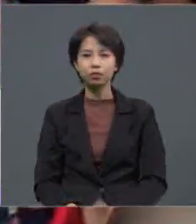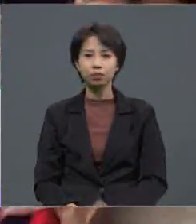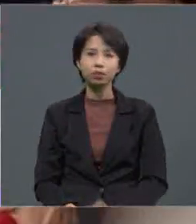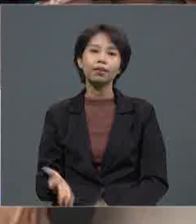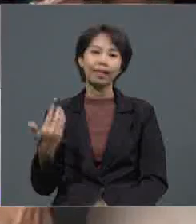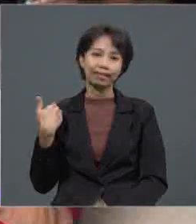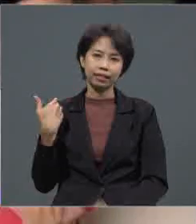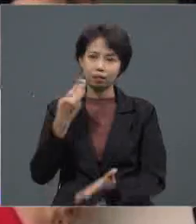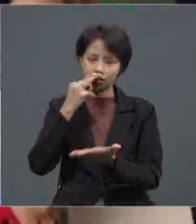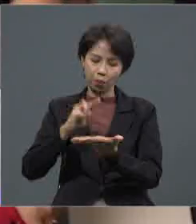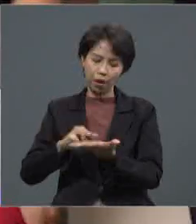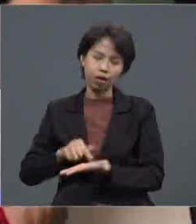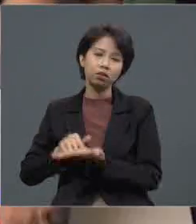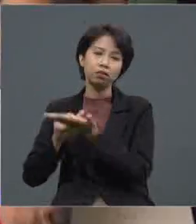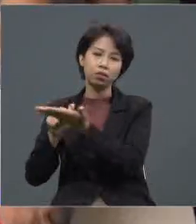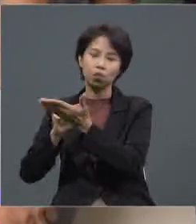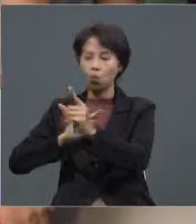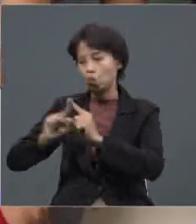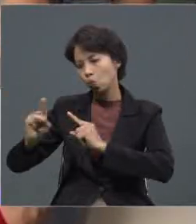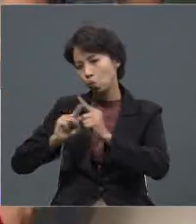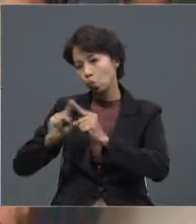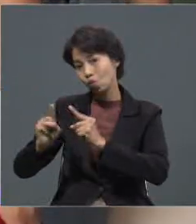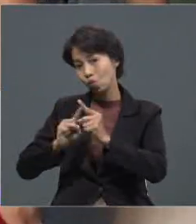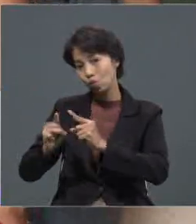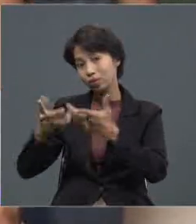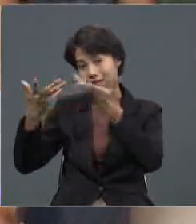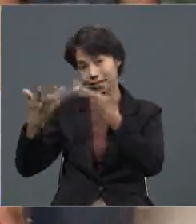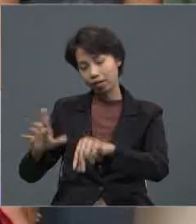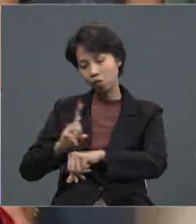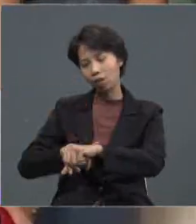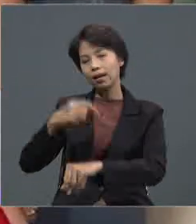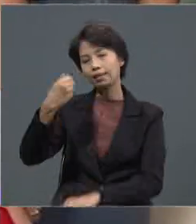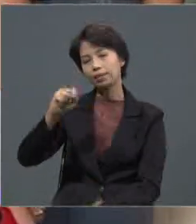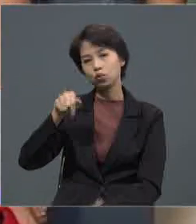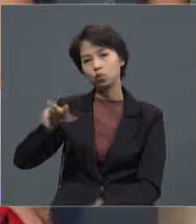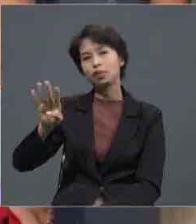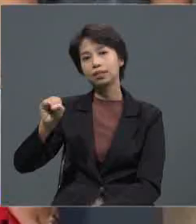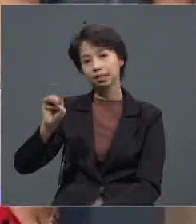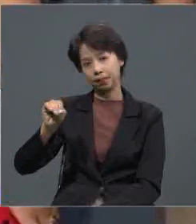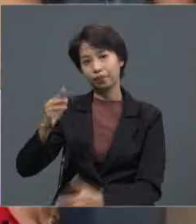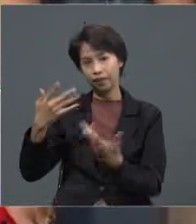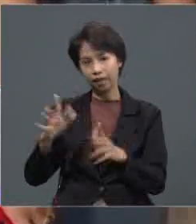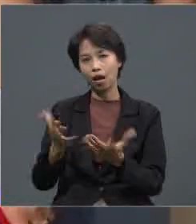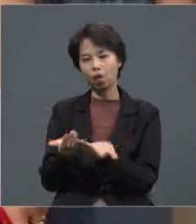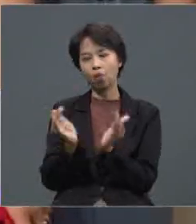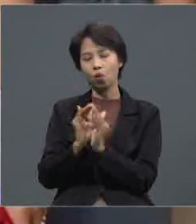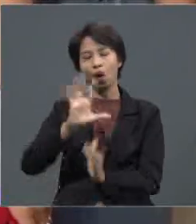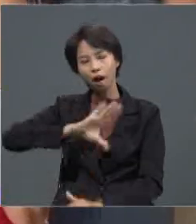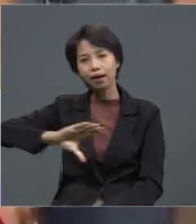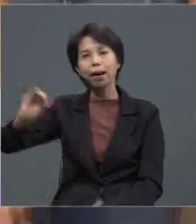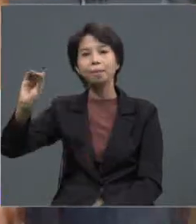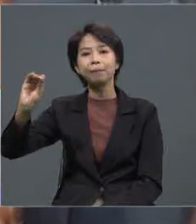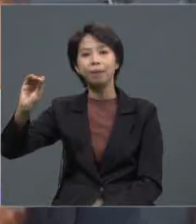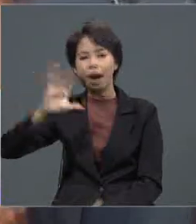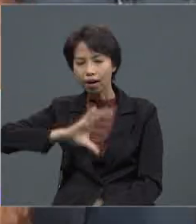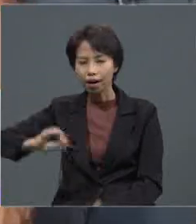ยื่นหนังสือแล้วก็มีการพูดคุยกันทั้งหมดเนี่ยเสร็จสิ้นตอน 10:40 แล้วครอบครัวก็เดินทางกลับโดยออกไปทางด้าน